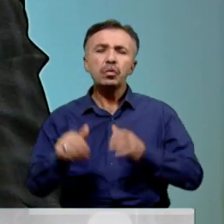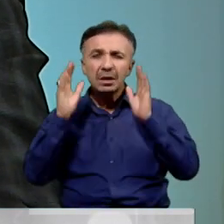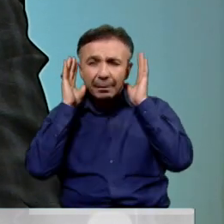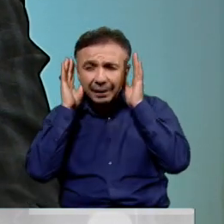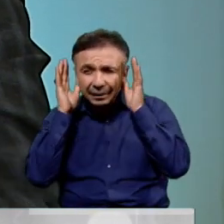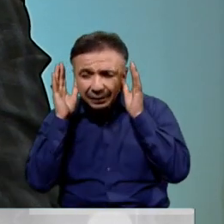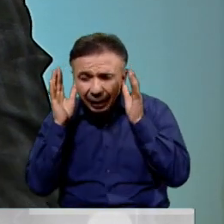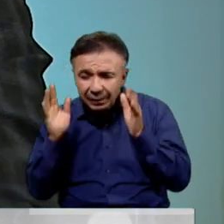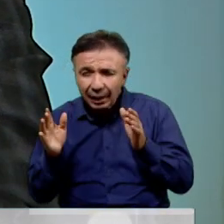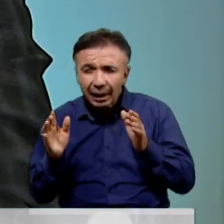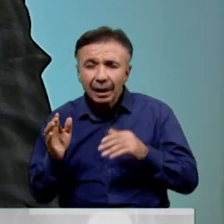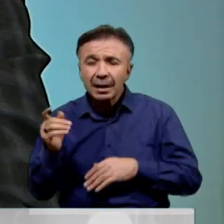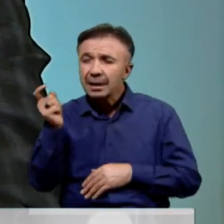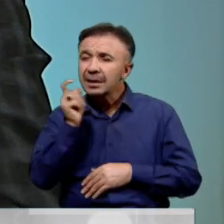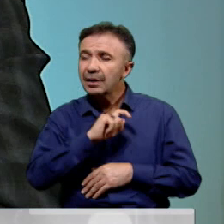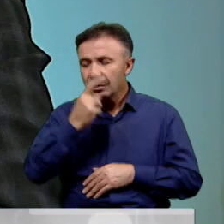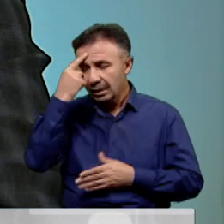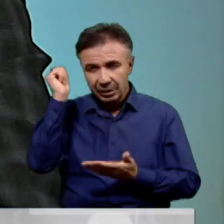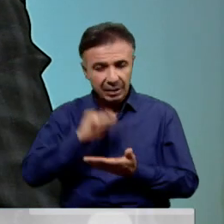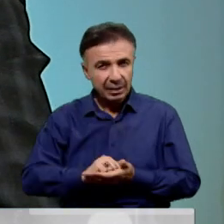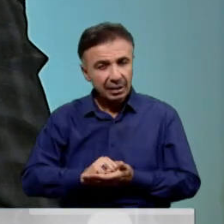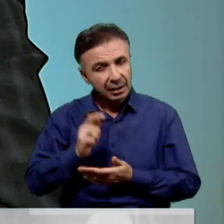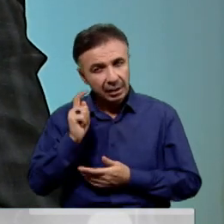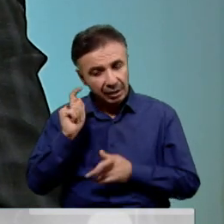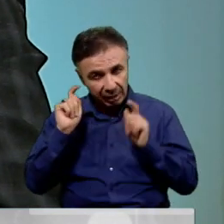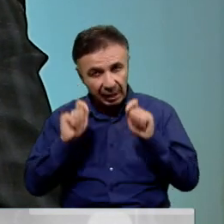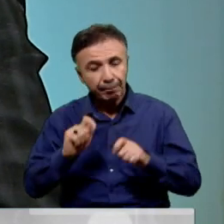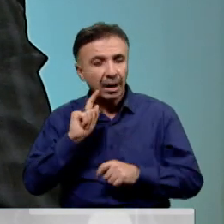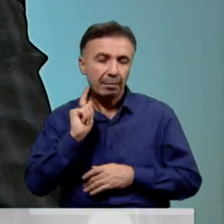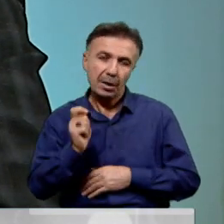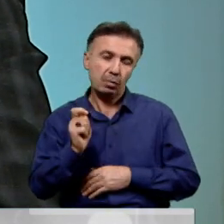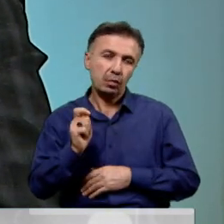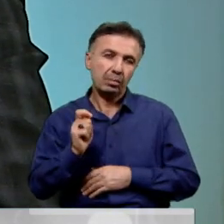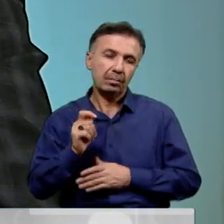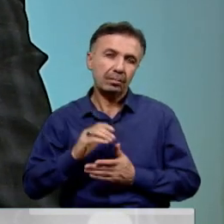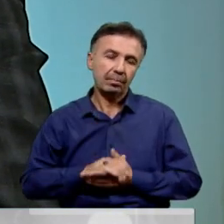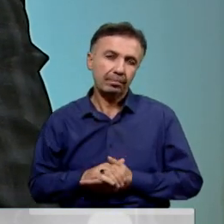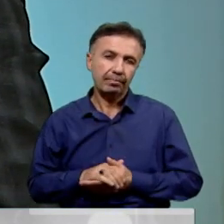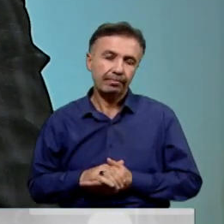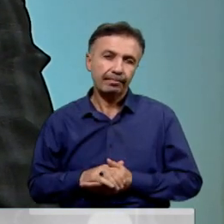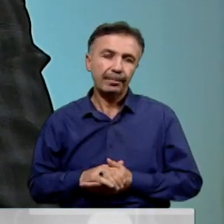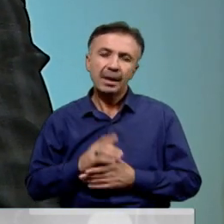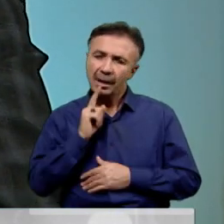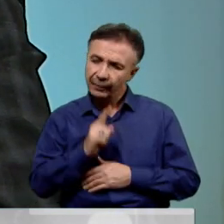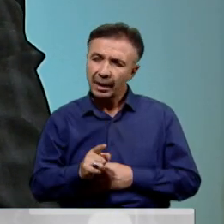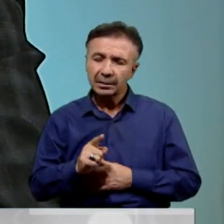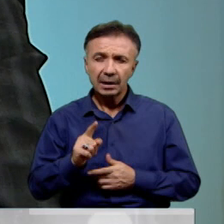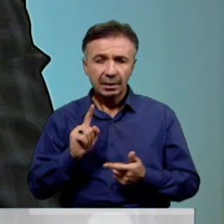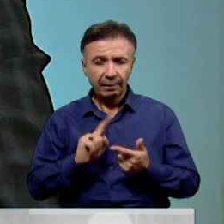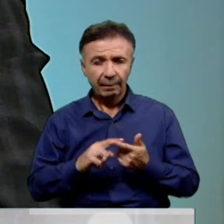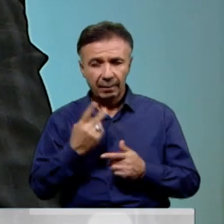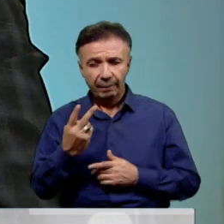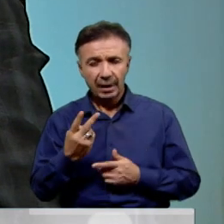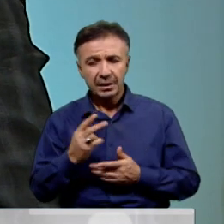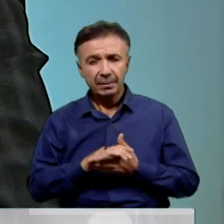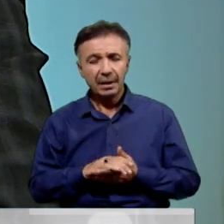namaz olan bütün namazlarda sehiv secdesinin gerektiği yerlerde işte farzların vaciplerin işte Terki